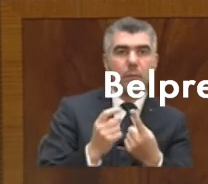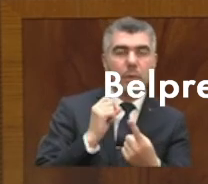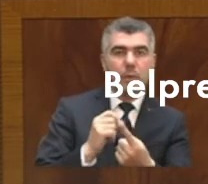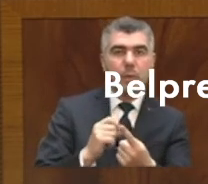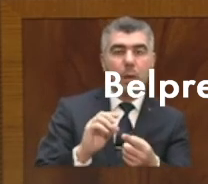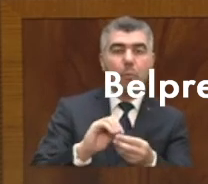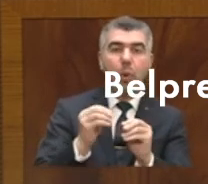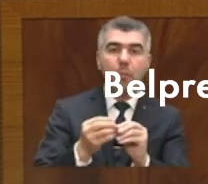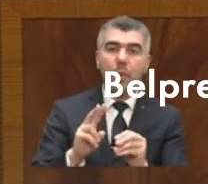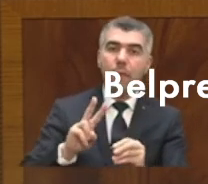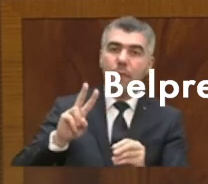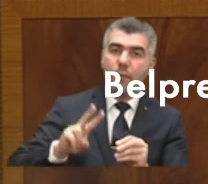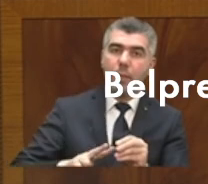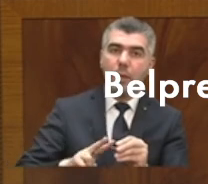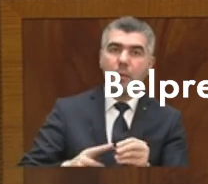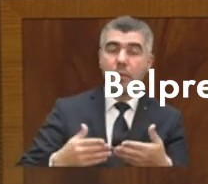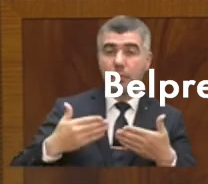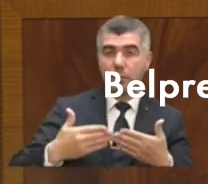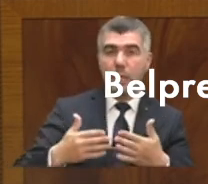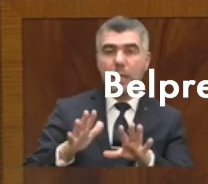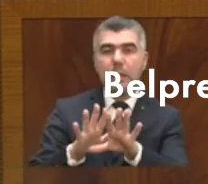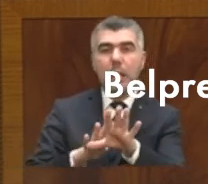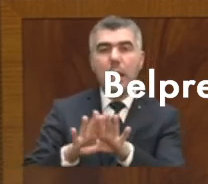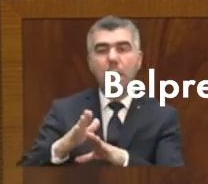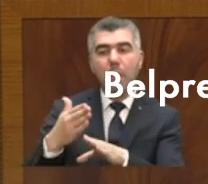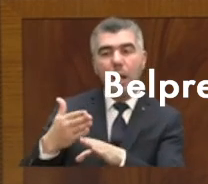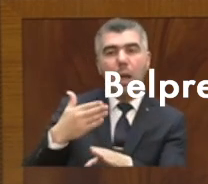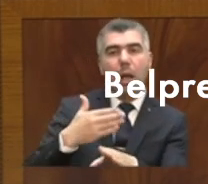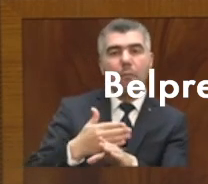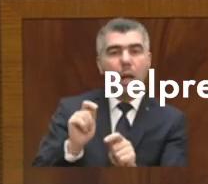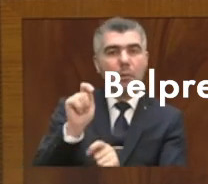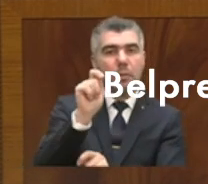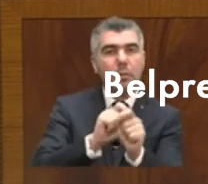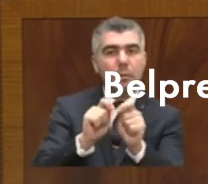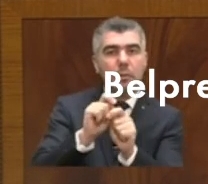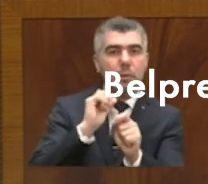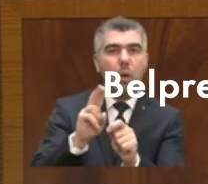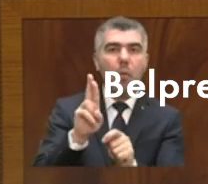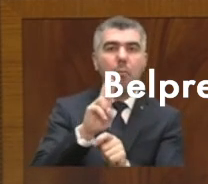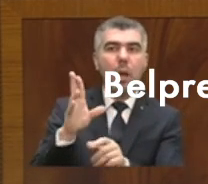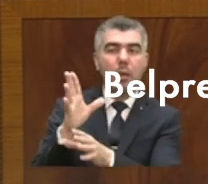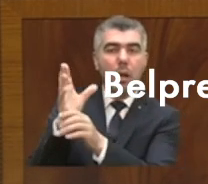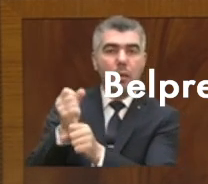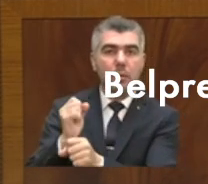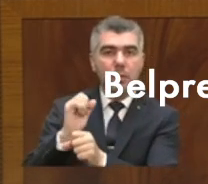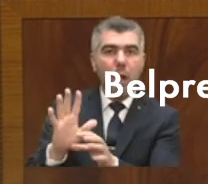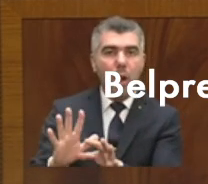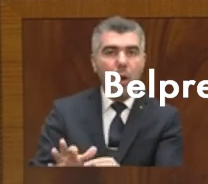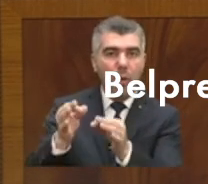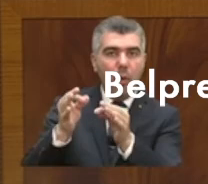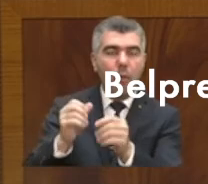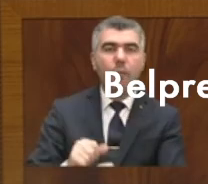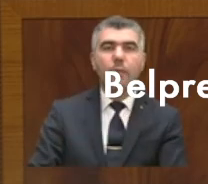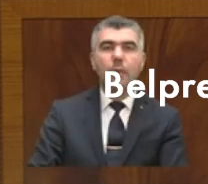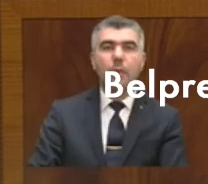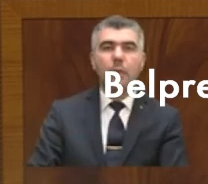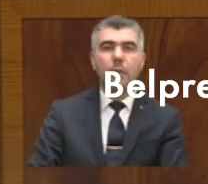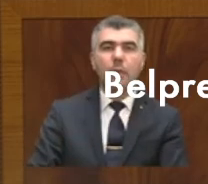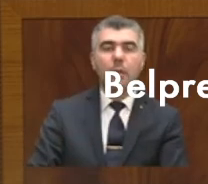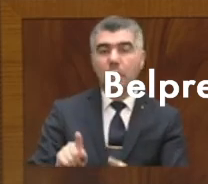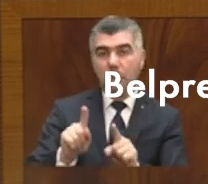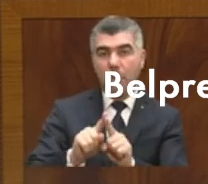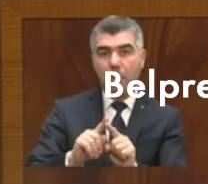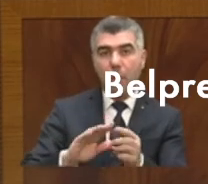واحد الاشكاليه حقيقيه. فاتخذنا تدابير استباقيه في التوجيهات الملكيه واللي عطات الاكل ديالها، اللي هذا اللي تجعل ان